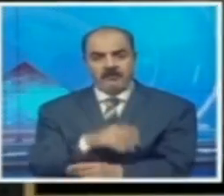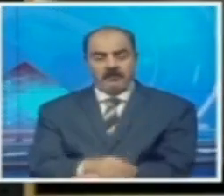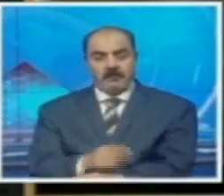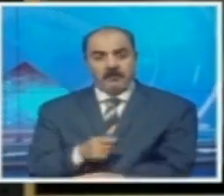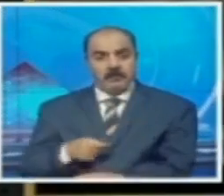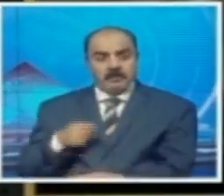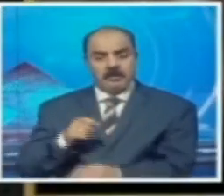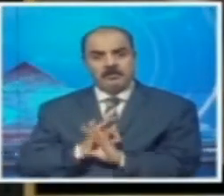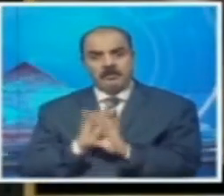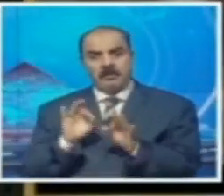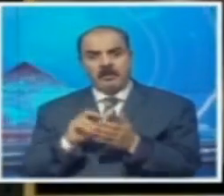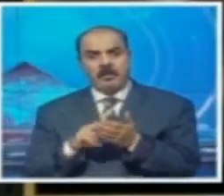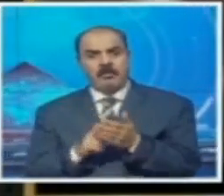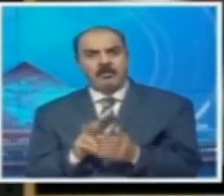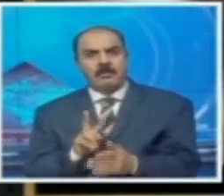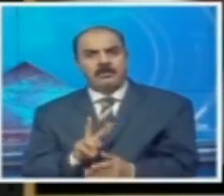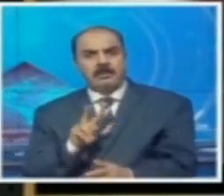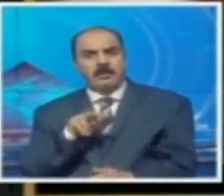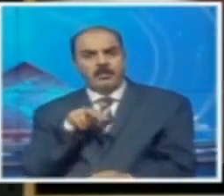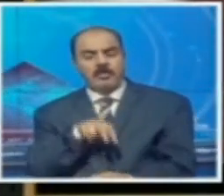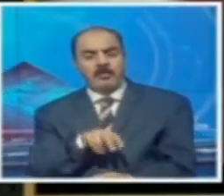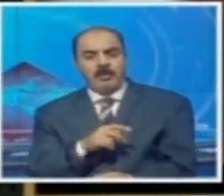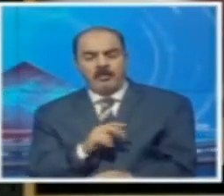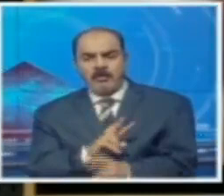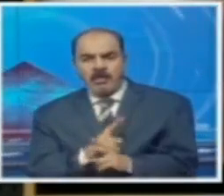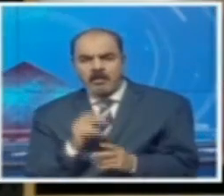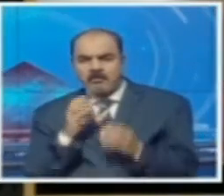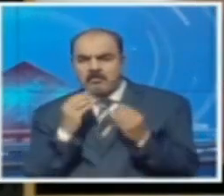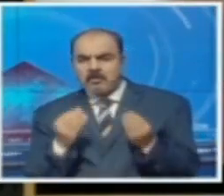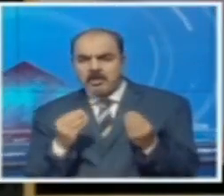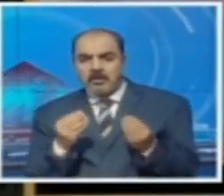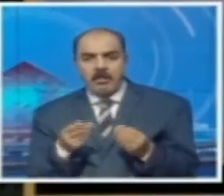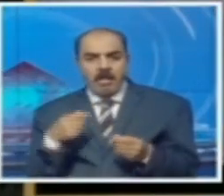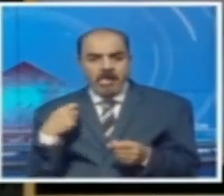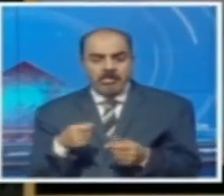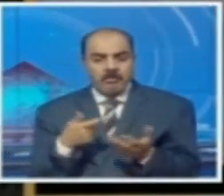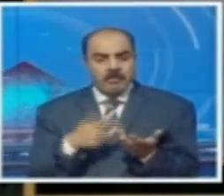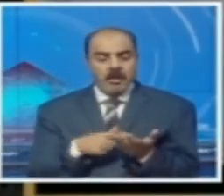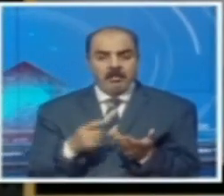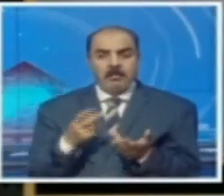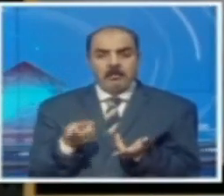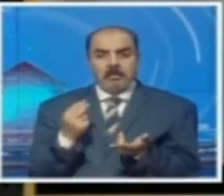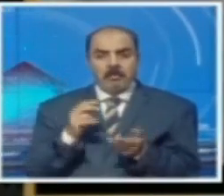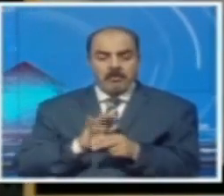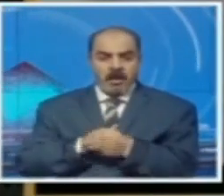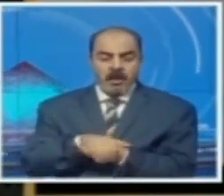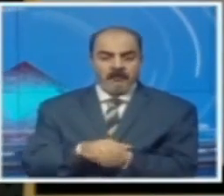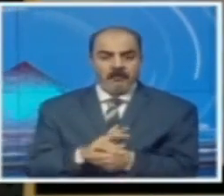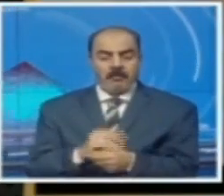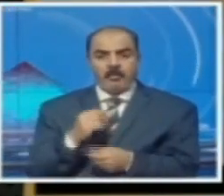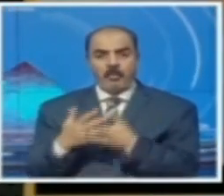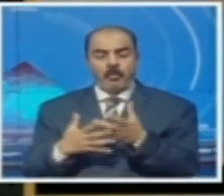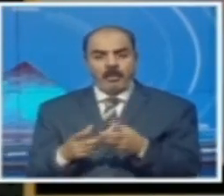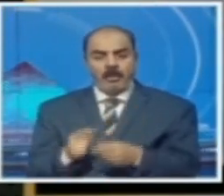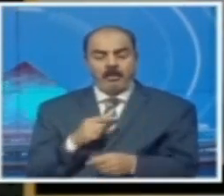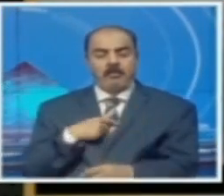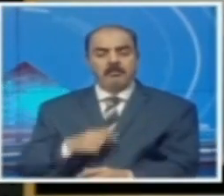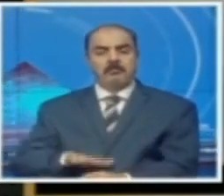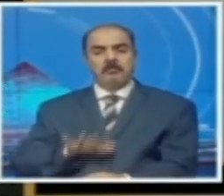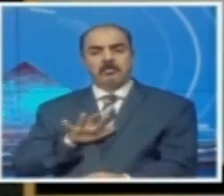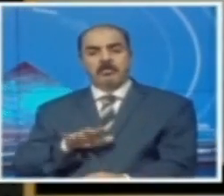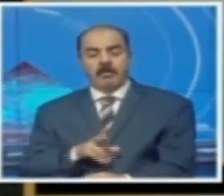وتم كشف غموض 87 حادث ما بين قتل عمد، سرقة بالإكراه، حريق عمد، انتحال